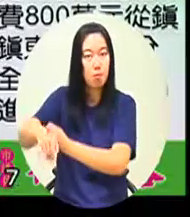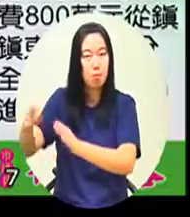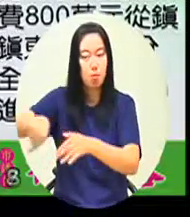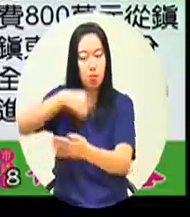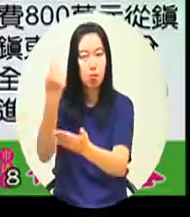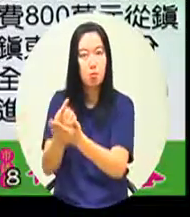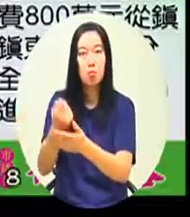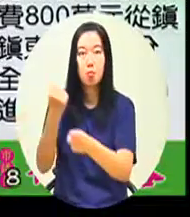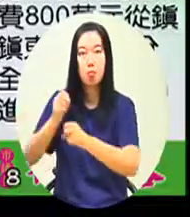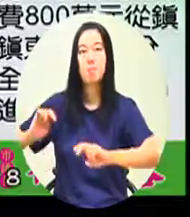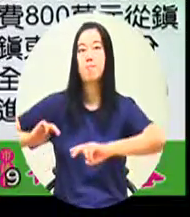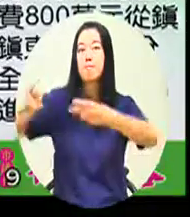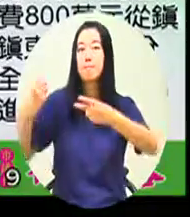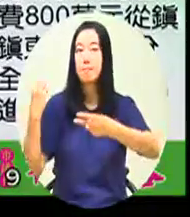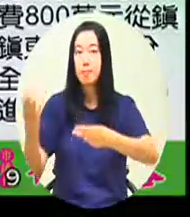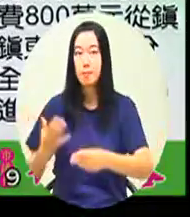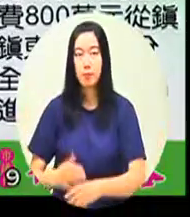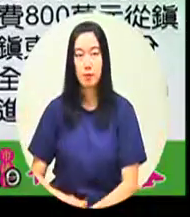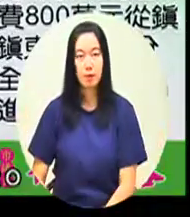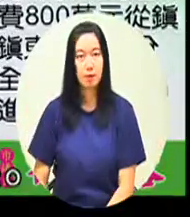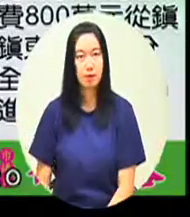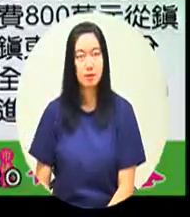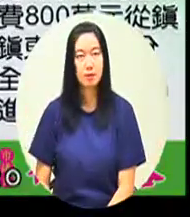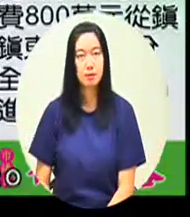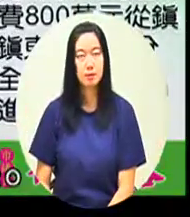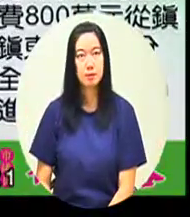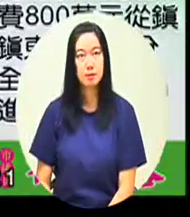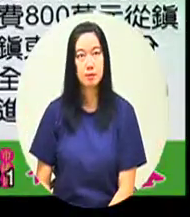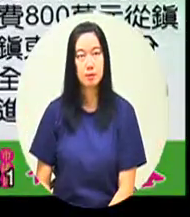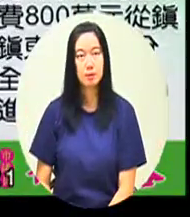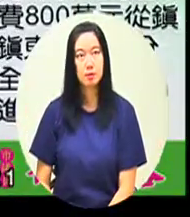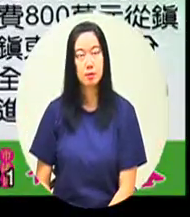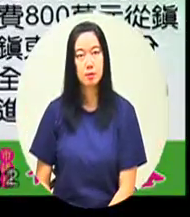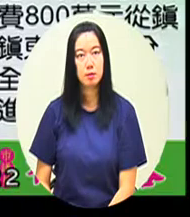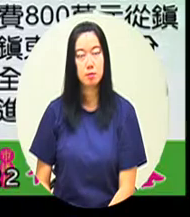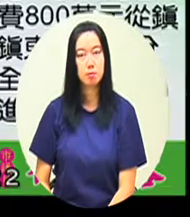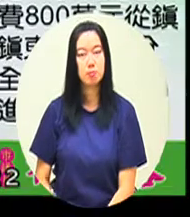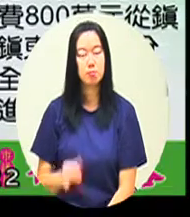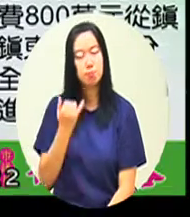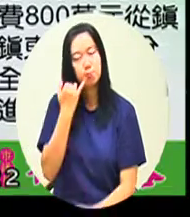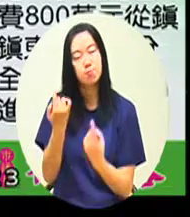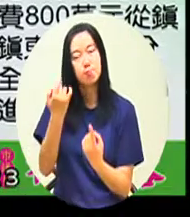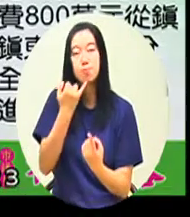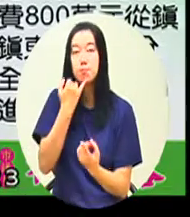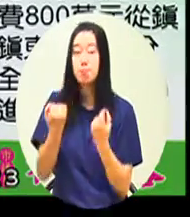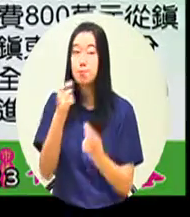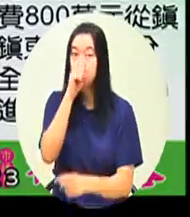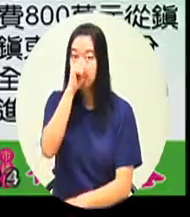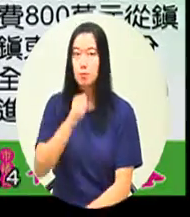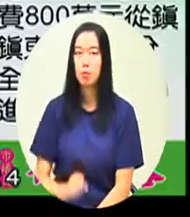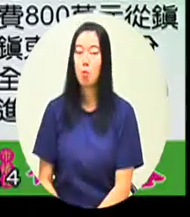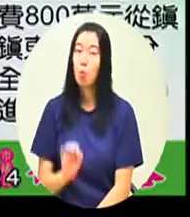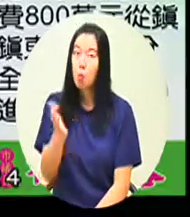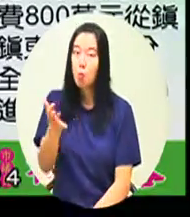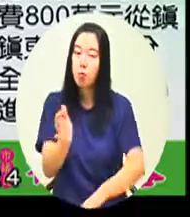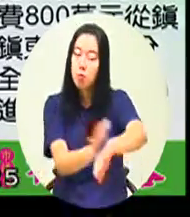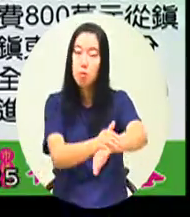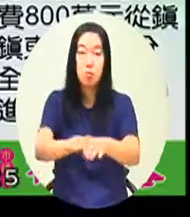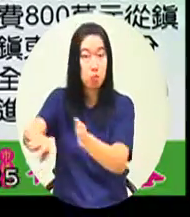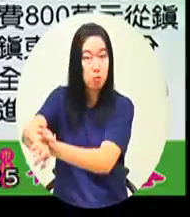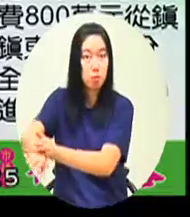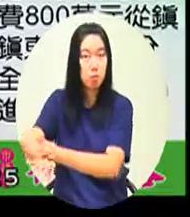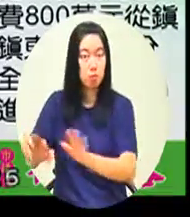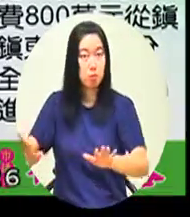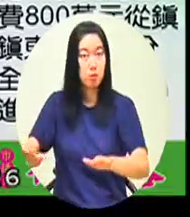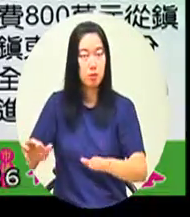的更新呐、啊？我感觉安内为吼，可能会比较好啦，因为两边啊，当然现在目